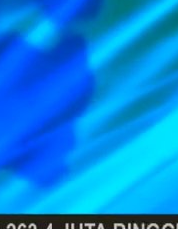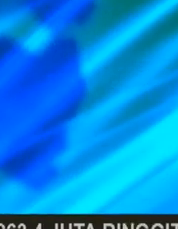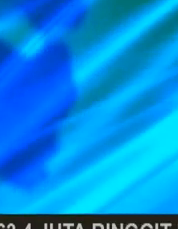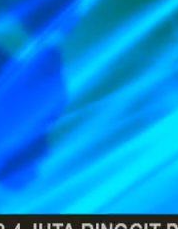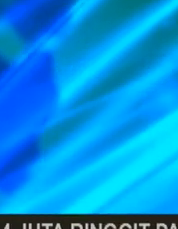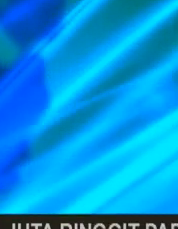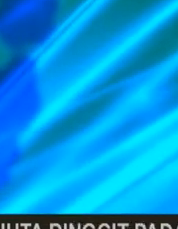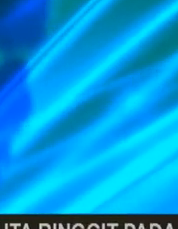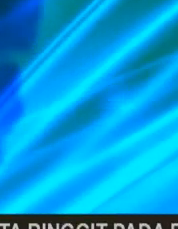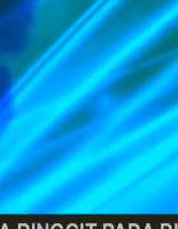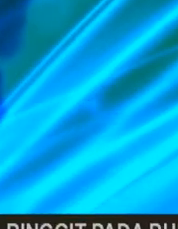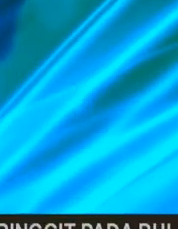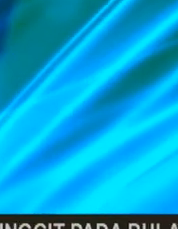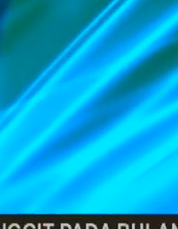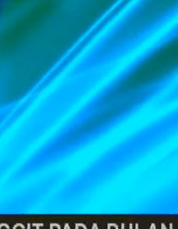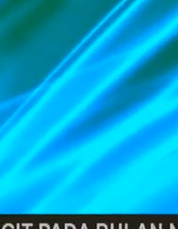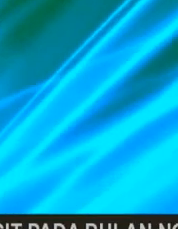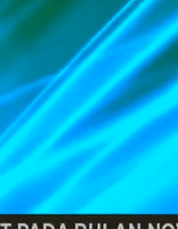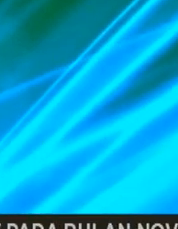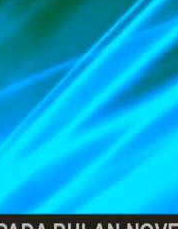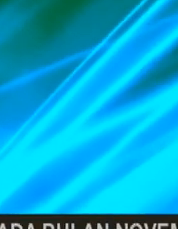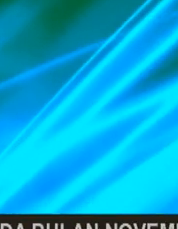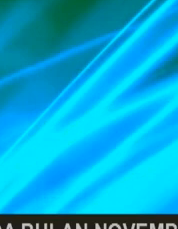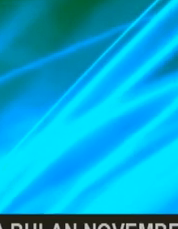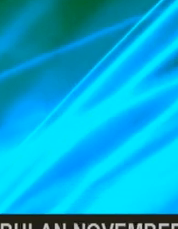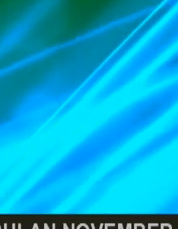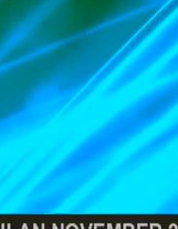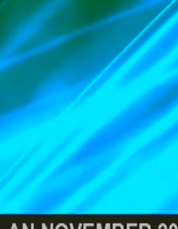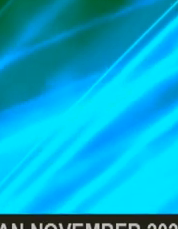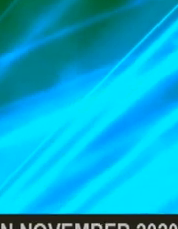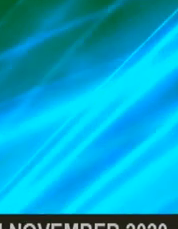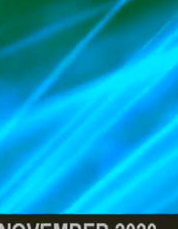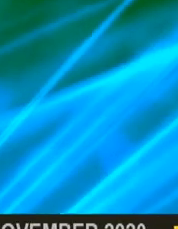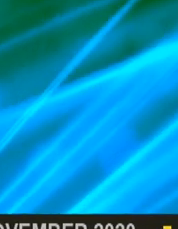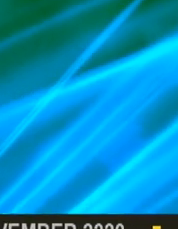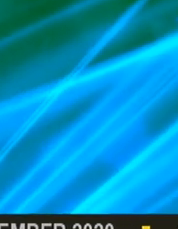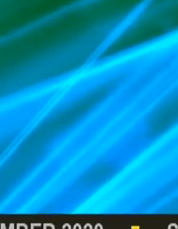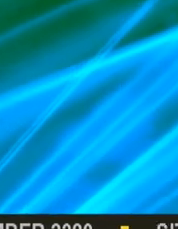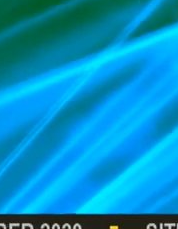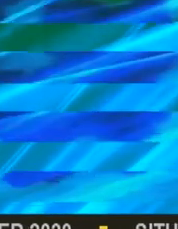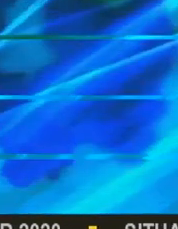menjadikan jumlah keseluruhan ujian makmal yang dijalankan sejak Januari 2020